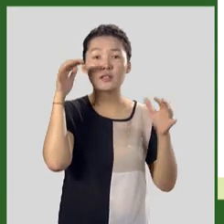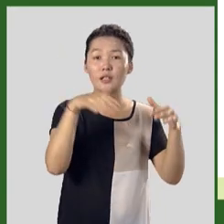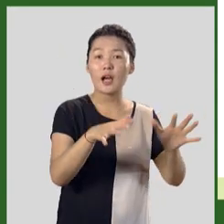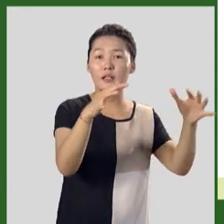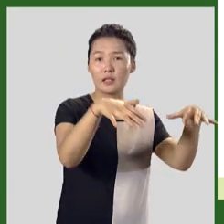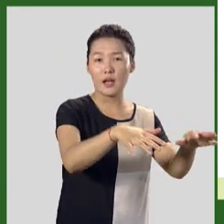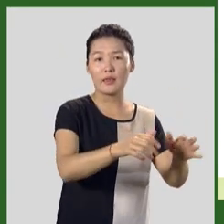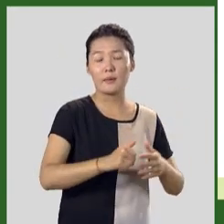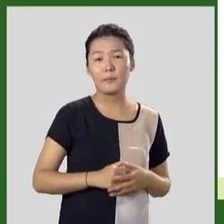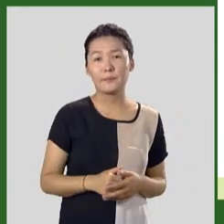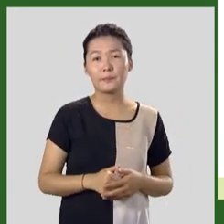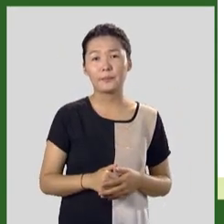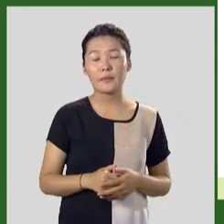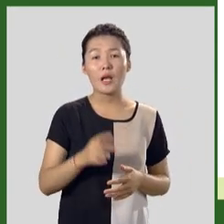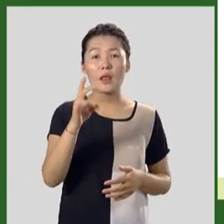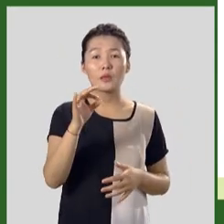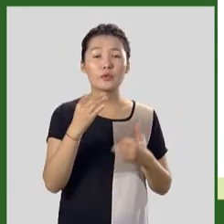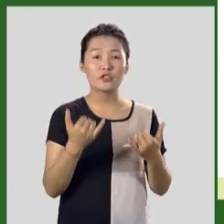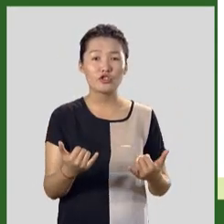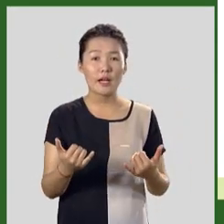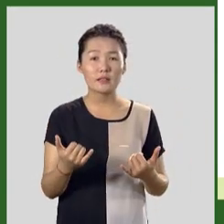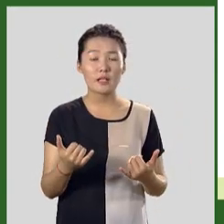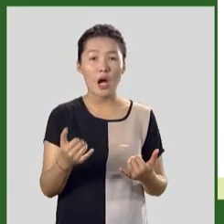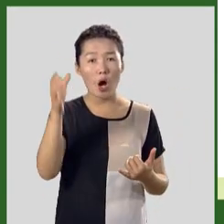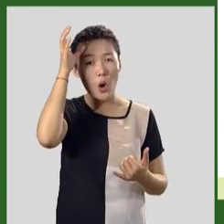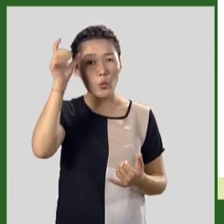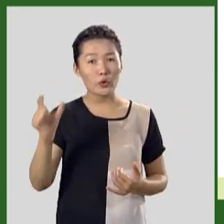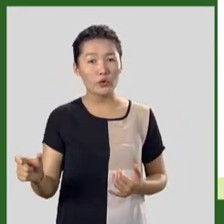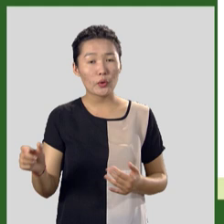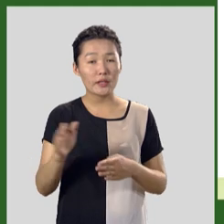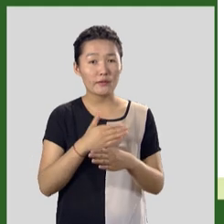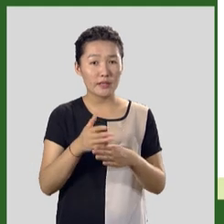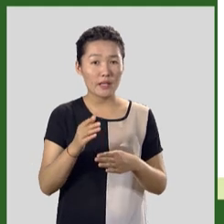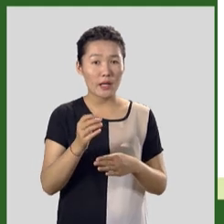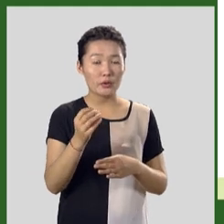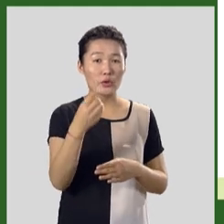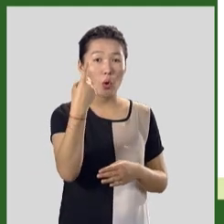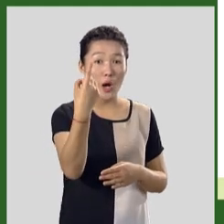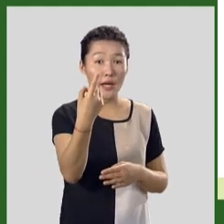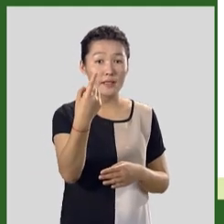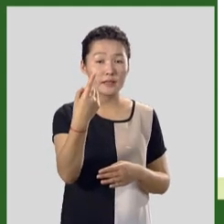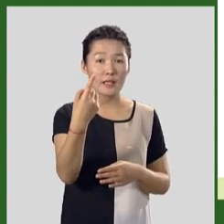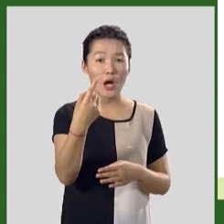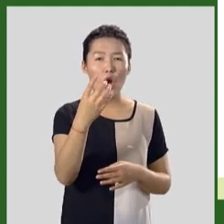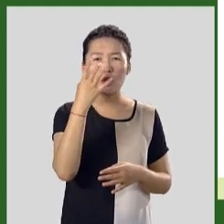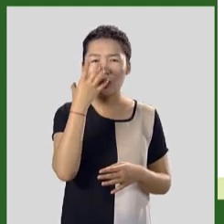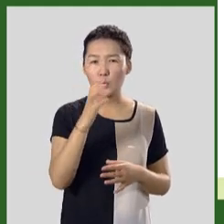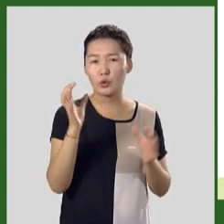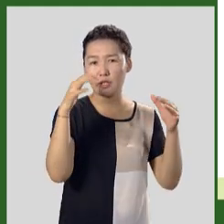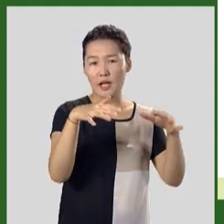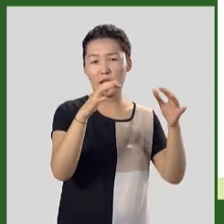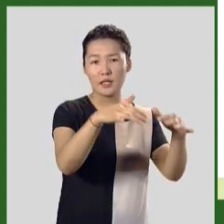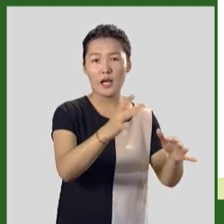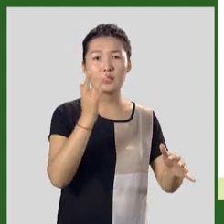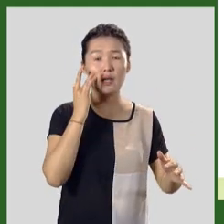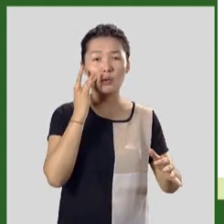океан. Но сейчас ученые выделяют еще один океан, Южный,